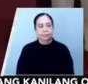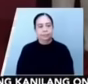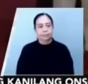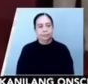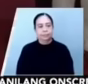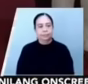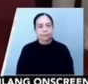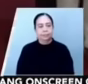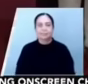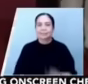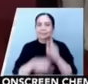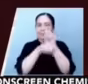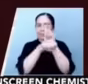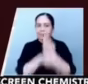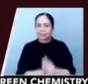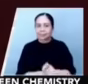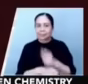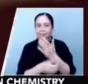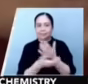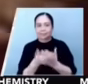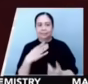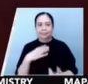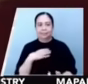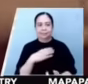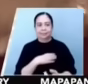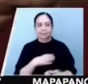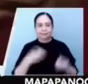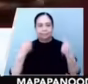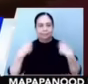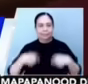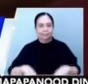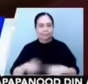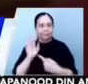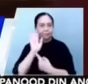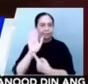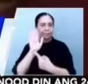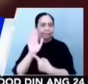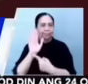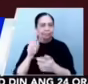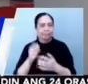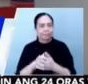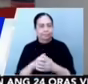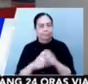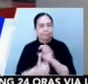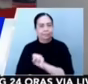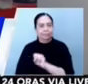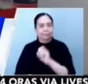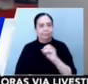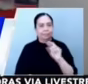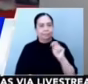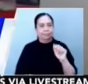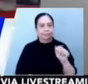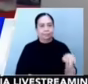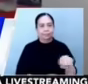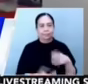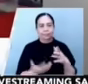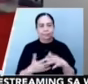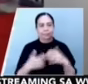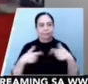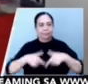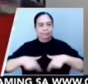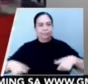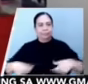Tradisyon na para sa ilang kongresista ang pagsusuot ng protest clothing sa State of the Nation address ng Pangulo. May nakasulat na stop the